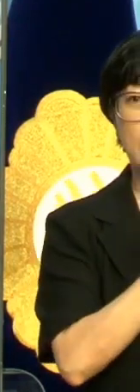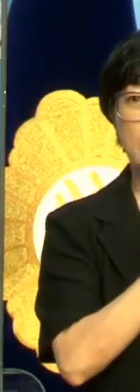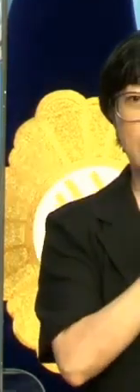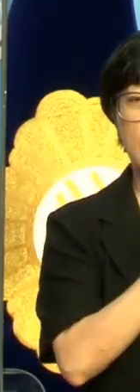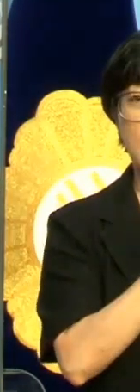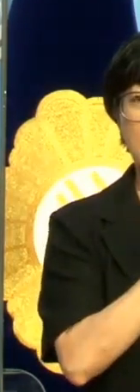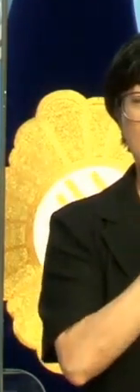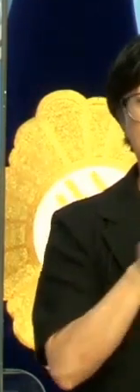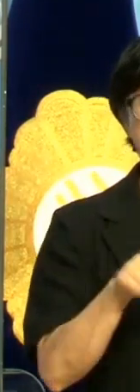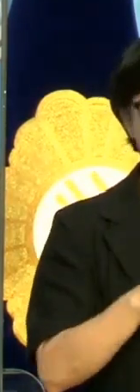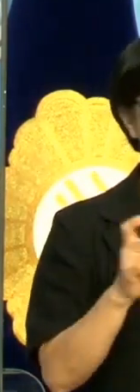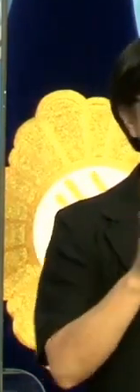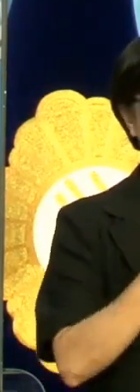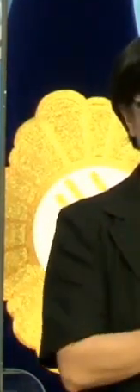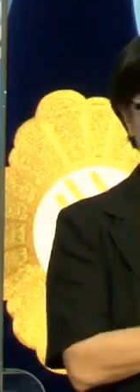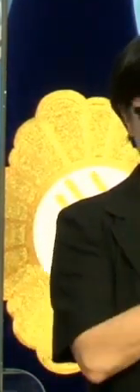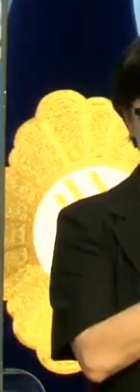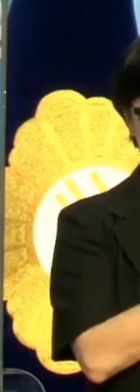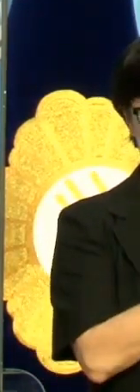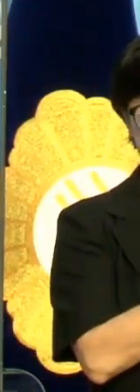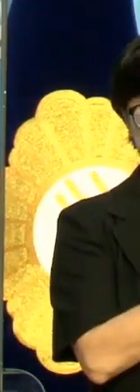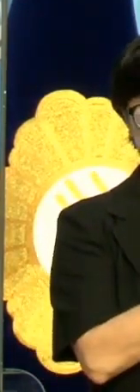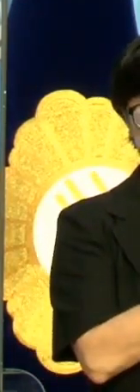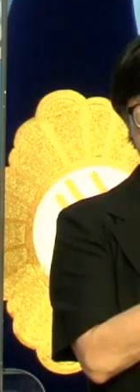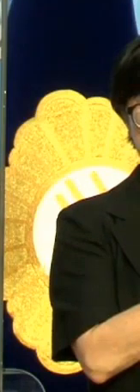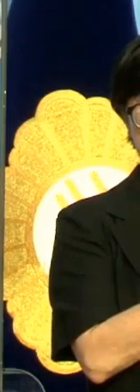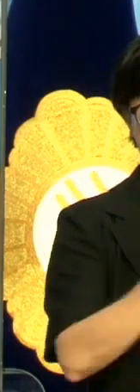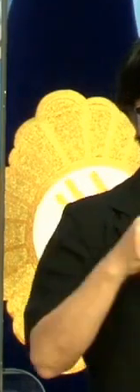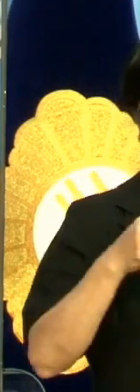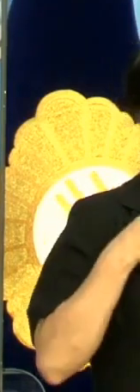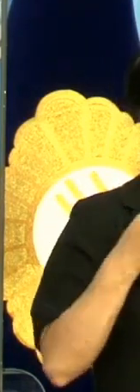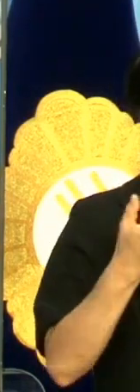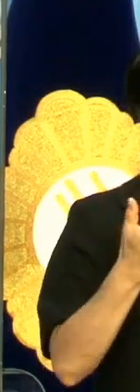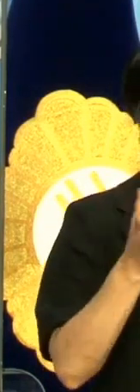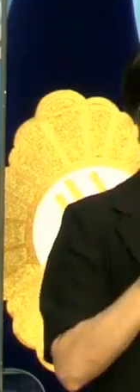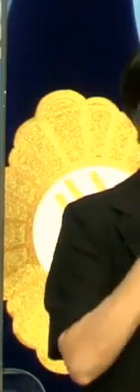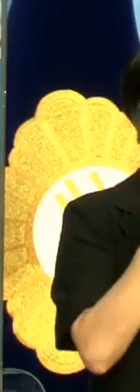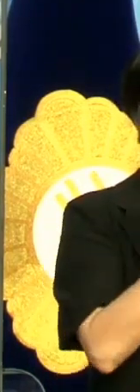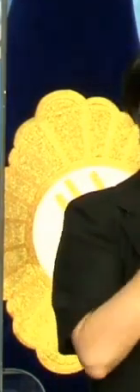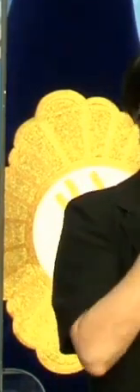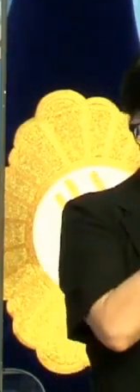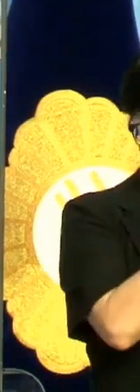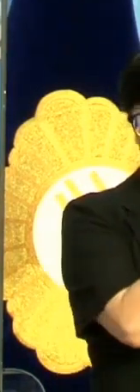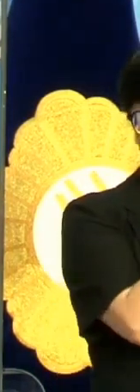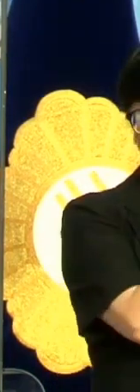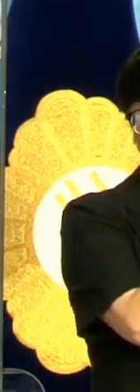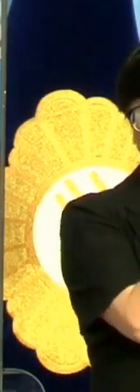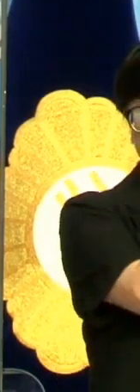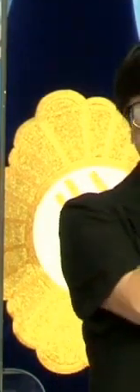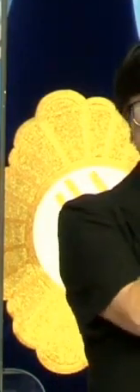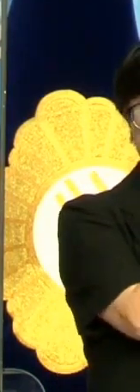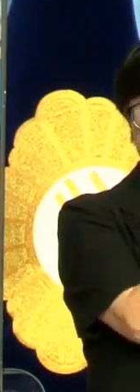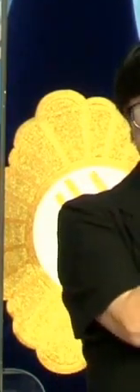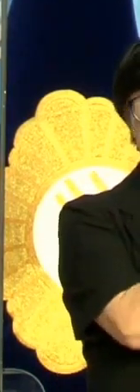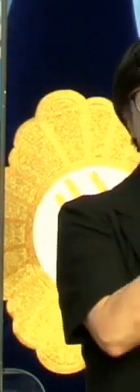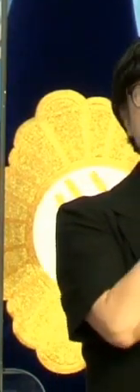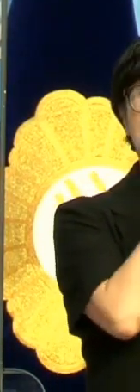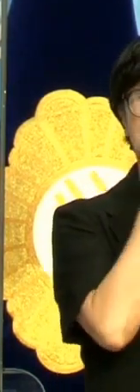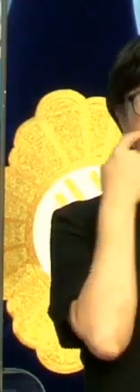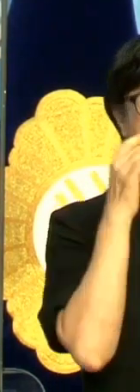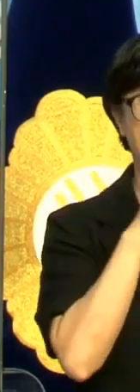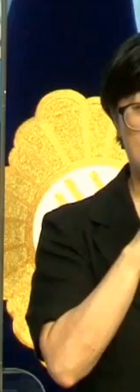논란 이런 것들에 대해서 어 국방 위에 자료 요구를 하고 국방이 자료를 근거로 해서